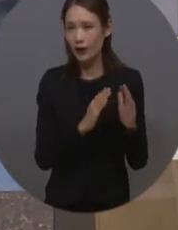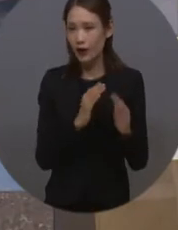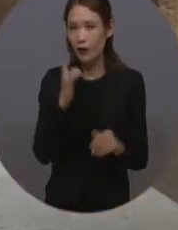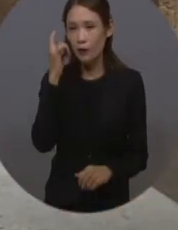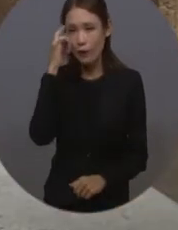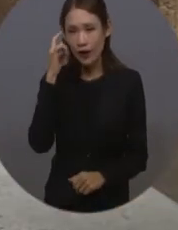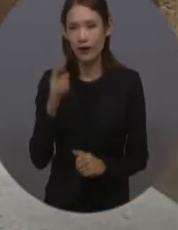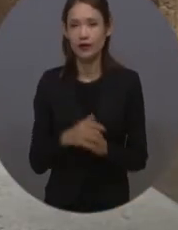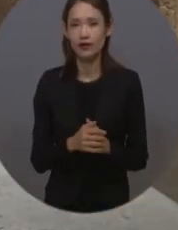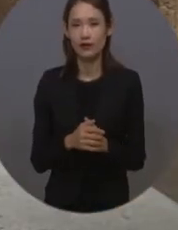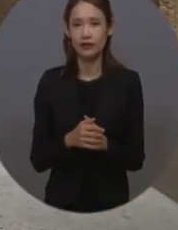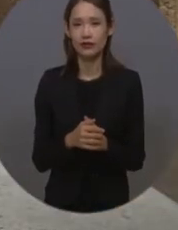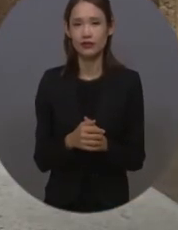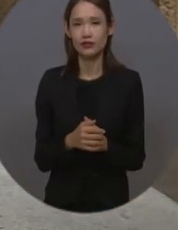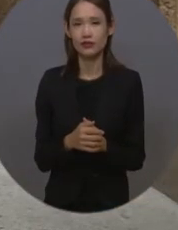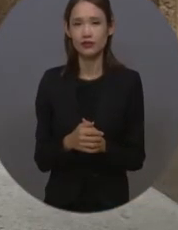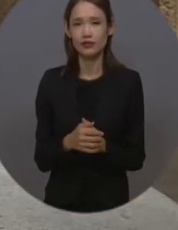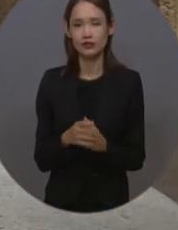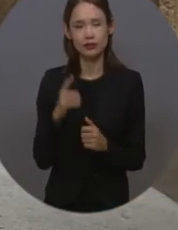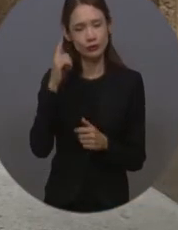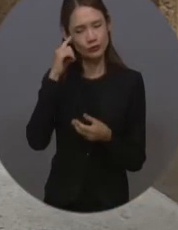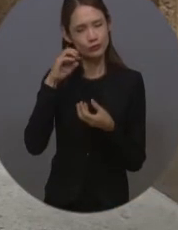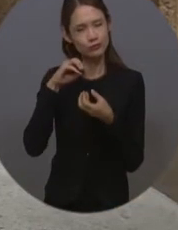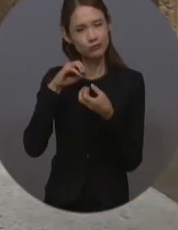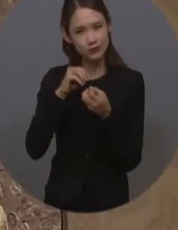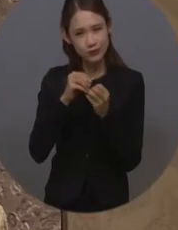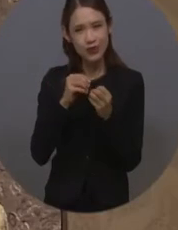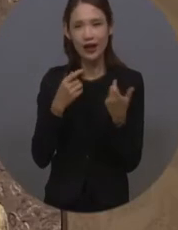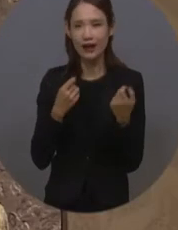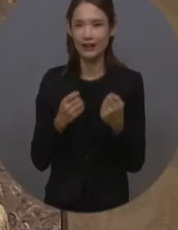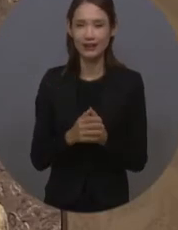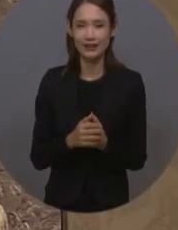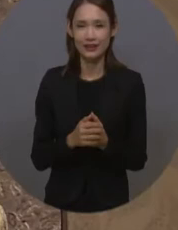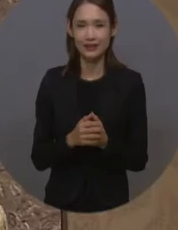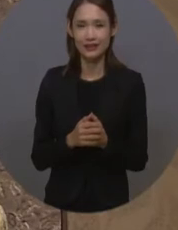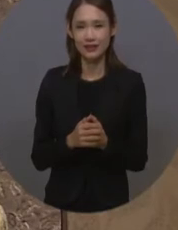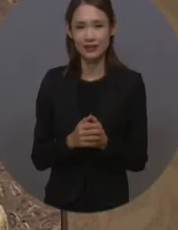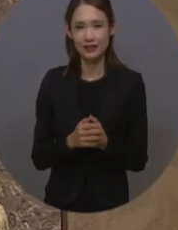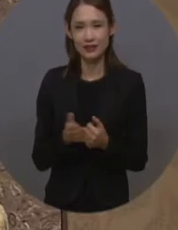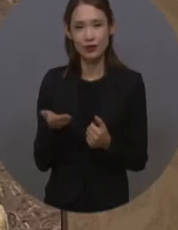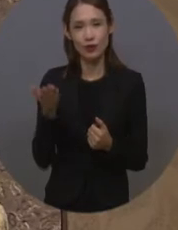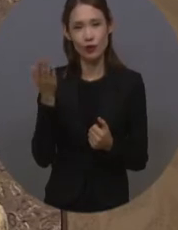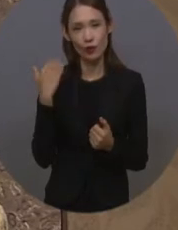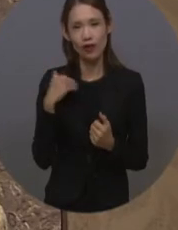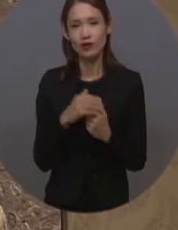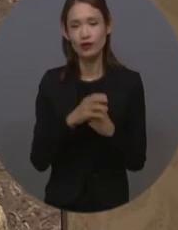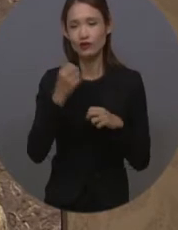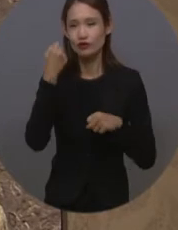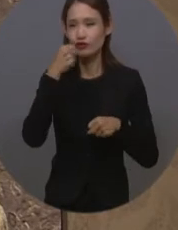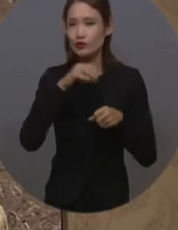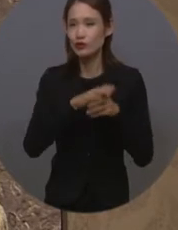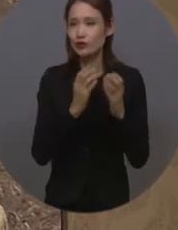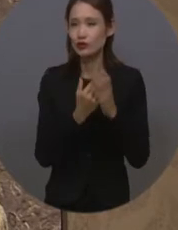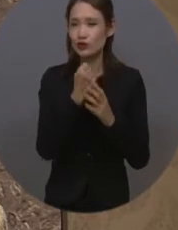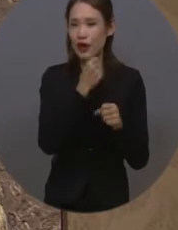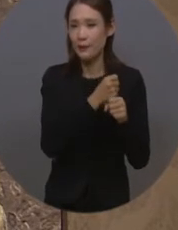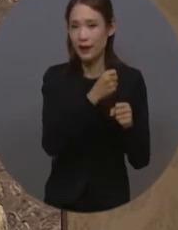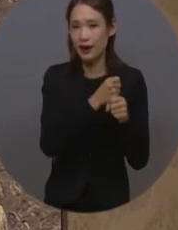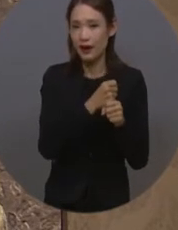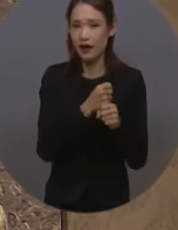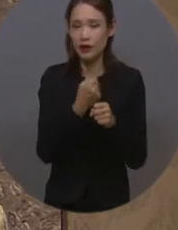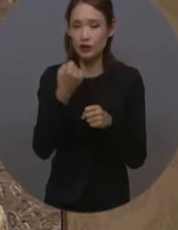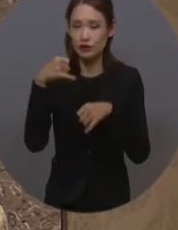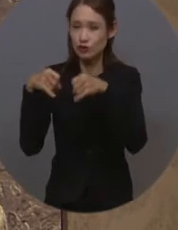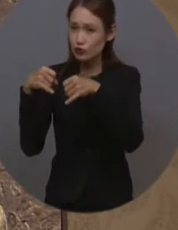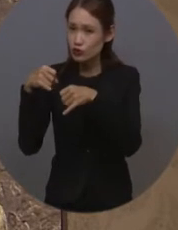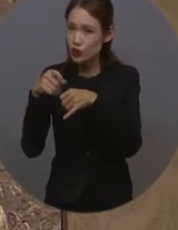되셨어요? 그러니까 조금 엉뚱하죠. 구두를 과거에 생산했다거나 구두를 좀